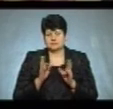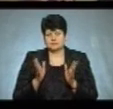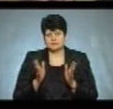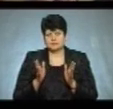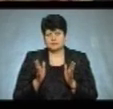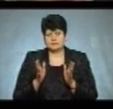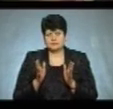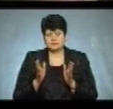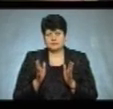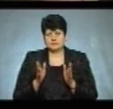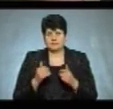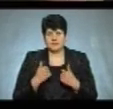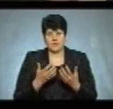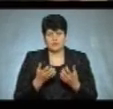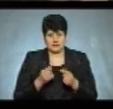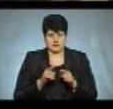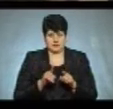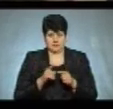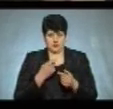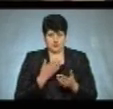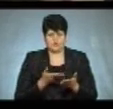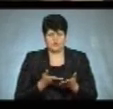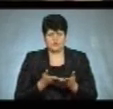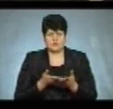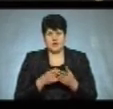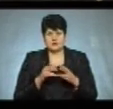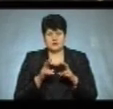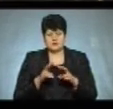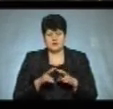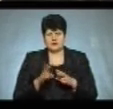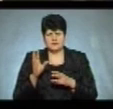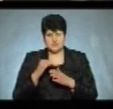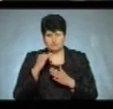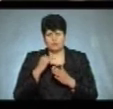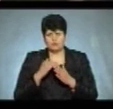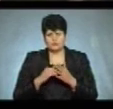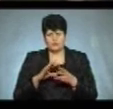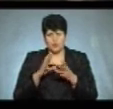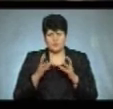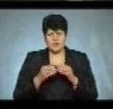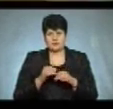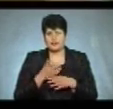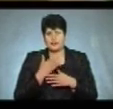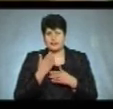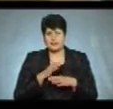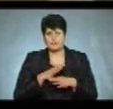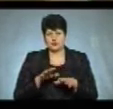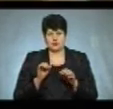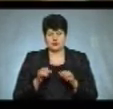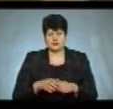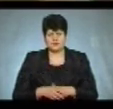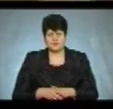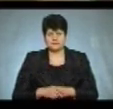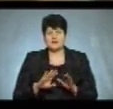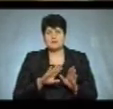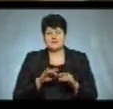Ми отримали тільки що, але проаналізувати в сукупності всі пункти, воно досить об'ємне, не було можливості. Після